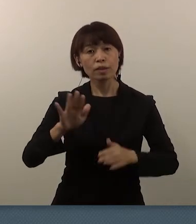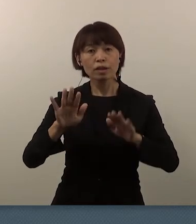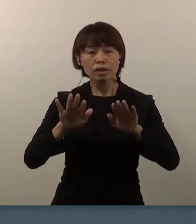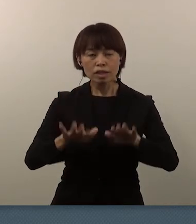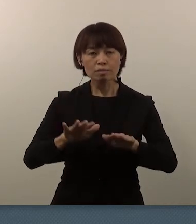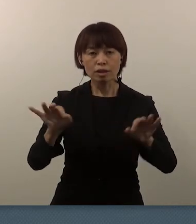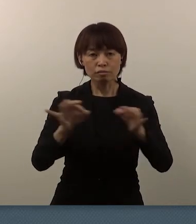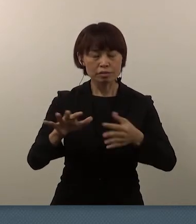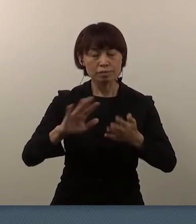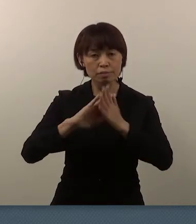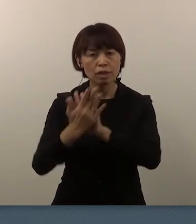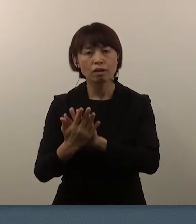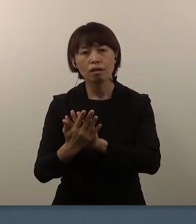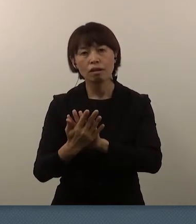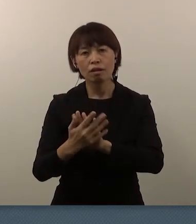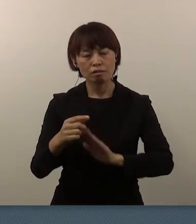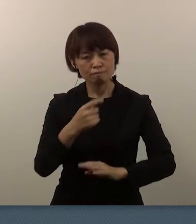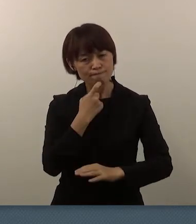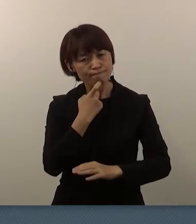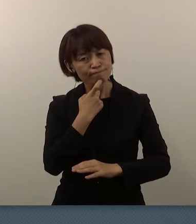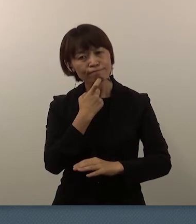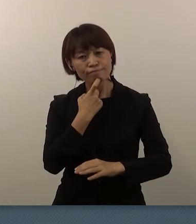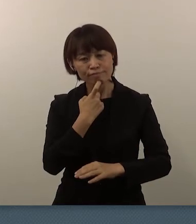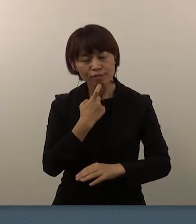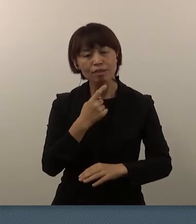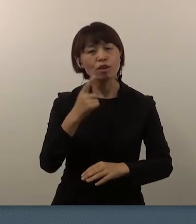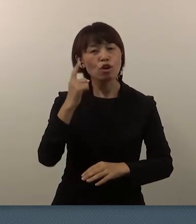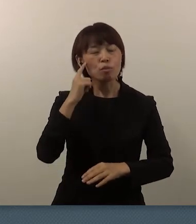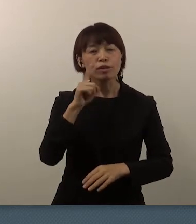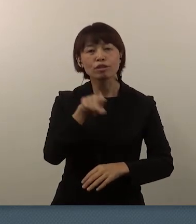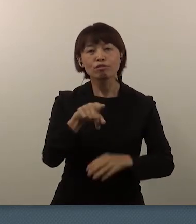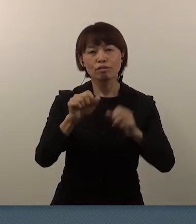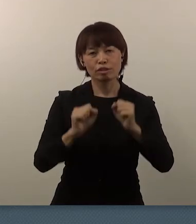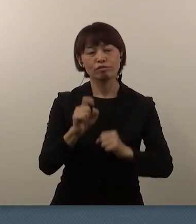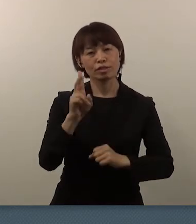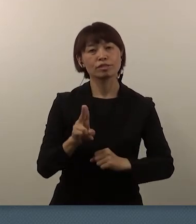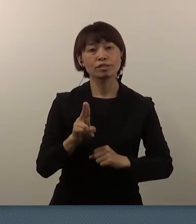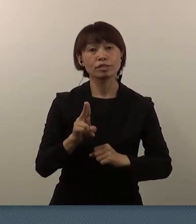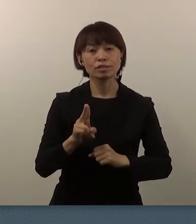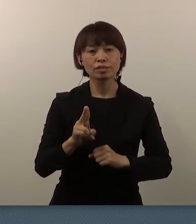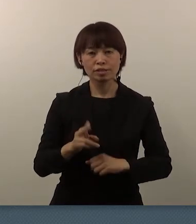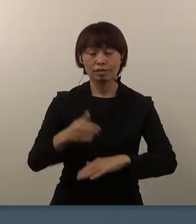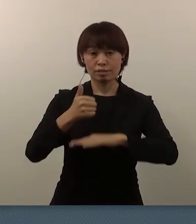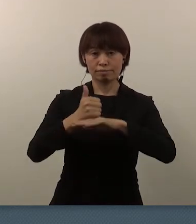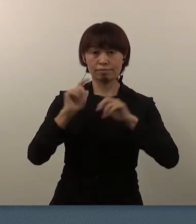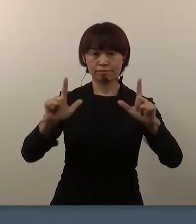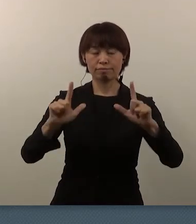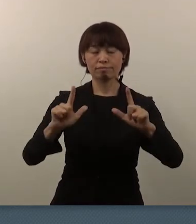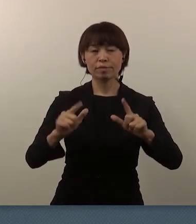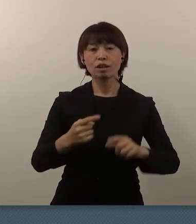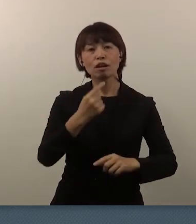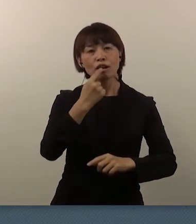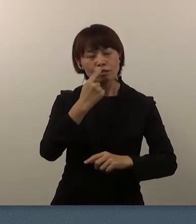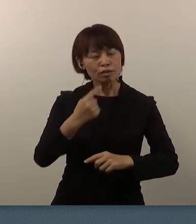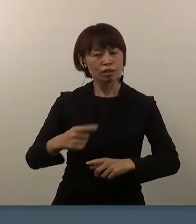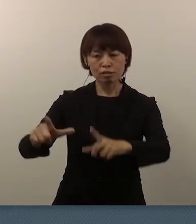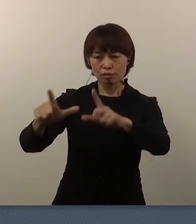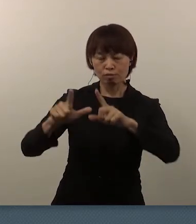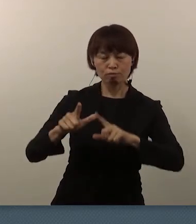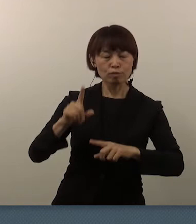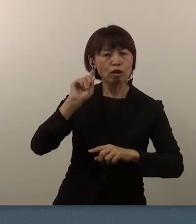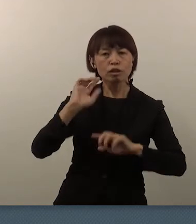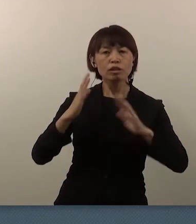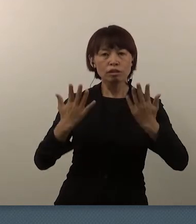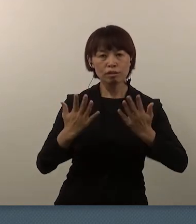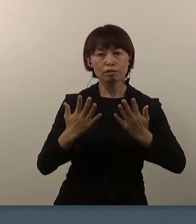こう不信感を抱いていらっしゃる方が多いと。 その声は私直接聞いてはいませんけれども、その今までその共に生